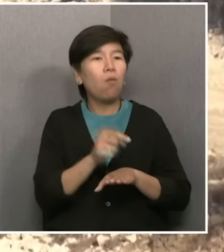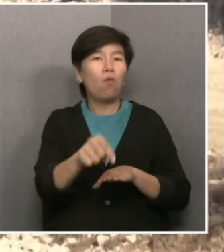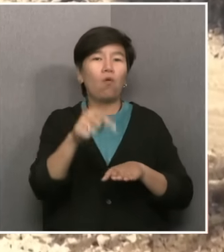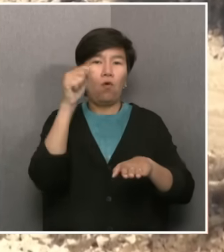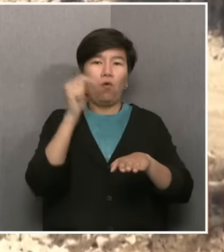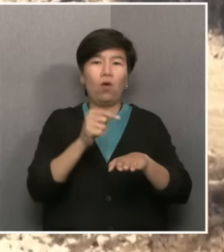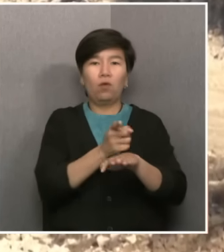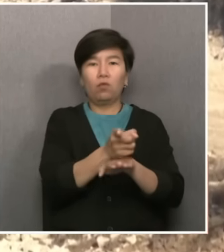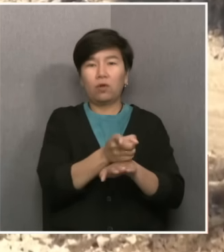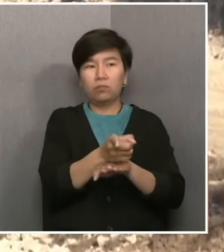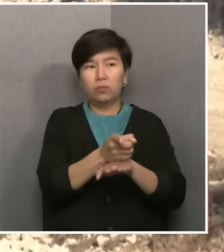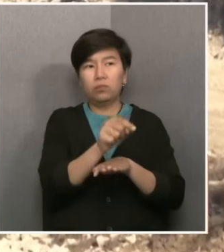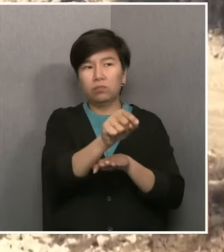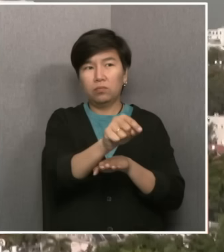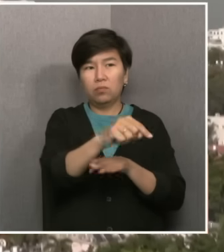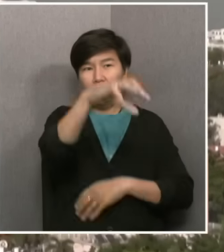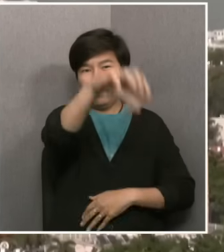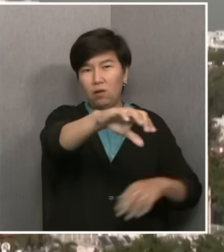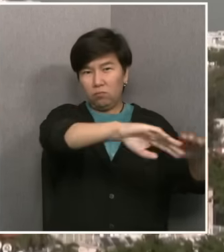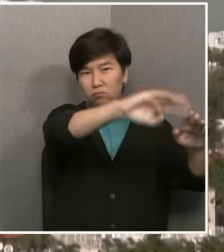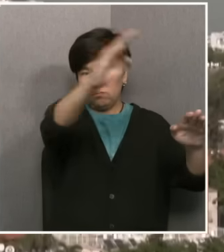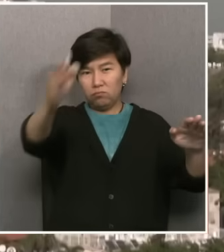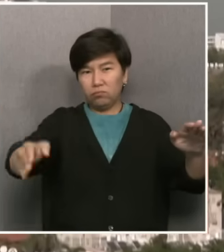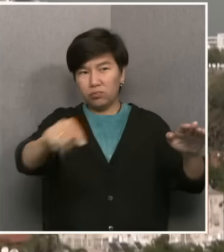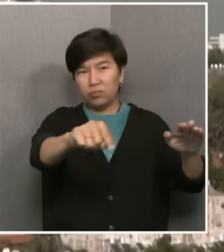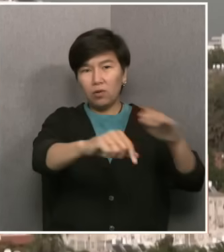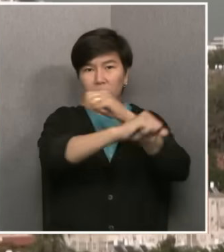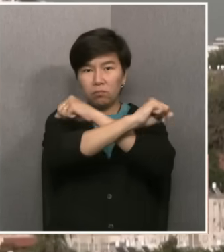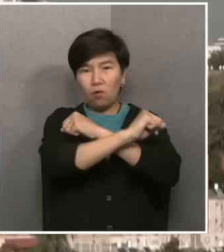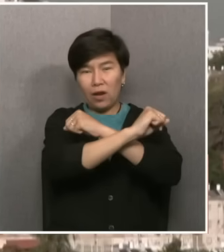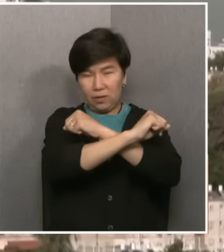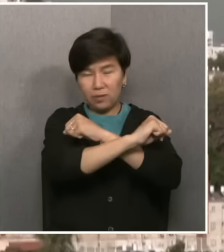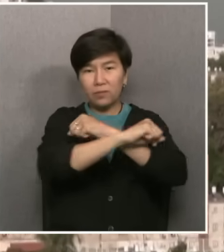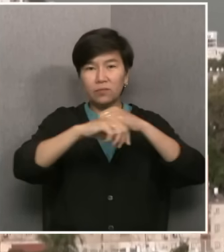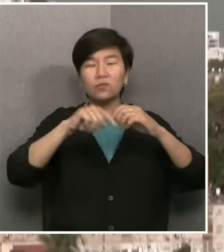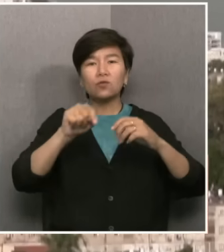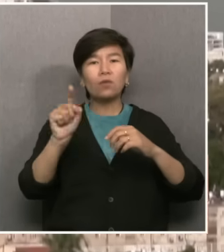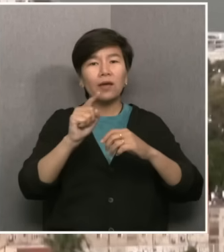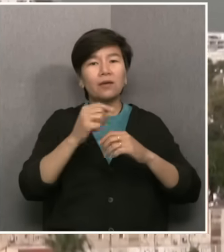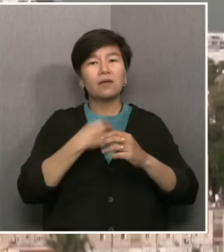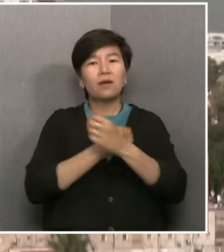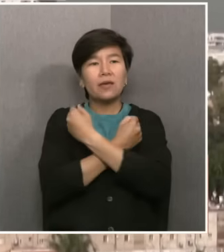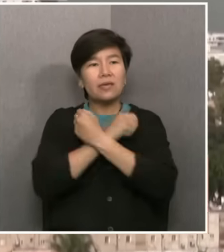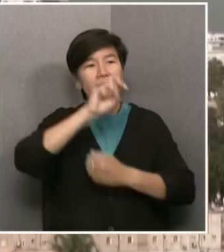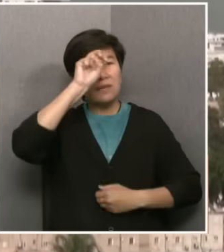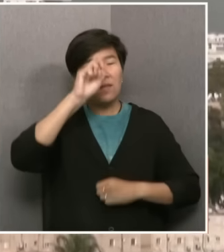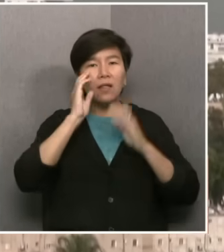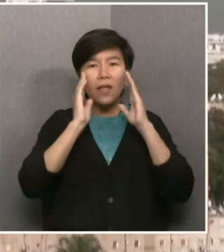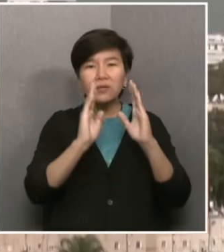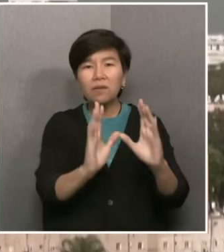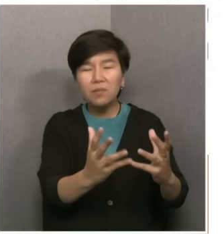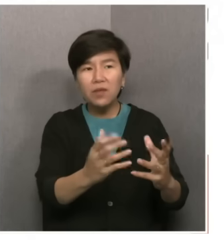อิสราเอลได้ยิงใส่ป้อมประจำการของอียิปต์ที่อยู่ใกล้เขตฉนวนกาซ่าโดยไม่ได้ตั้งใจค่ะซึ่ง